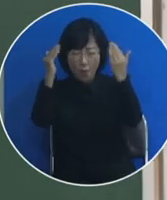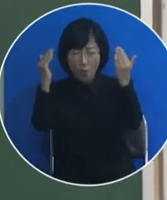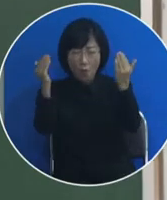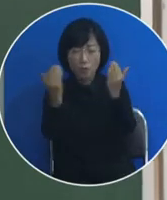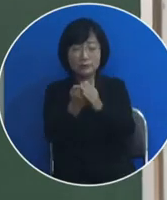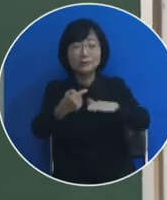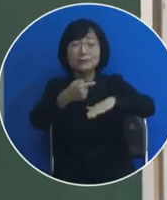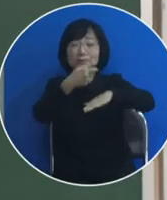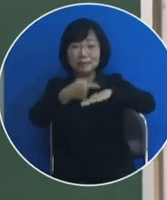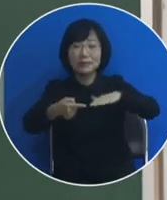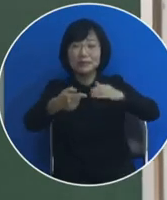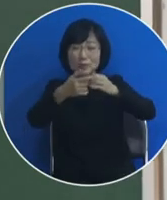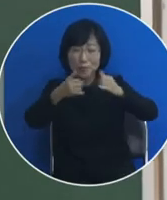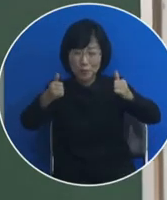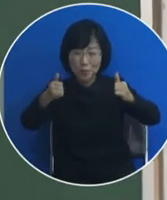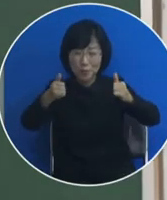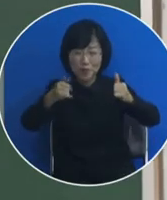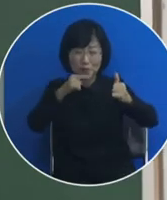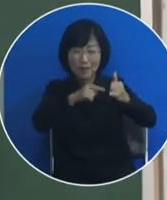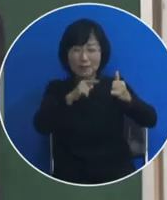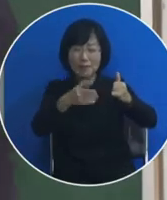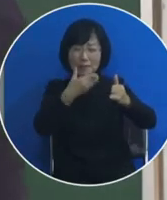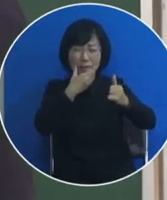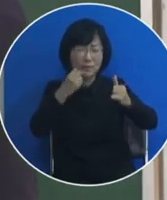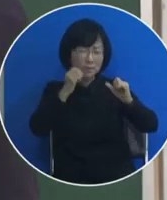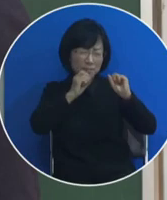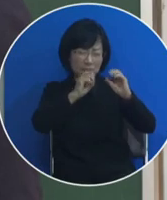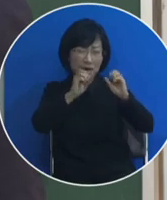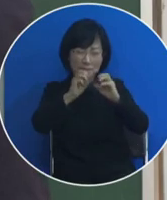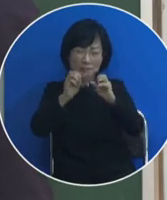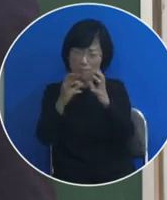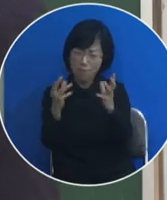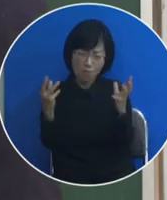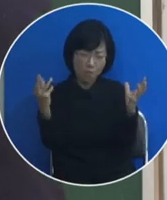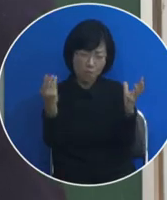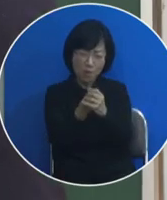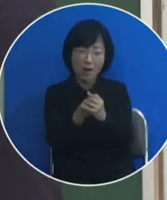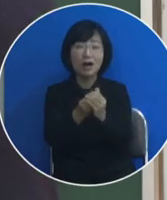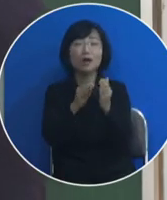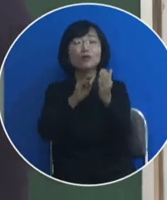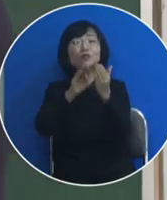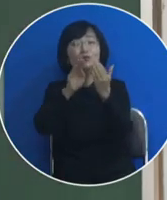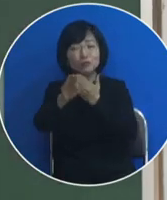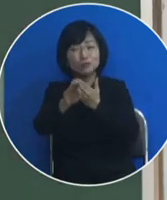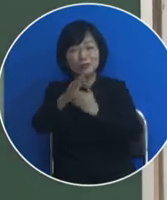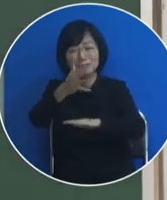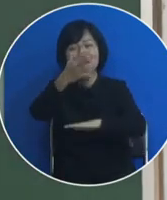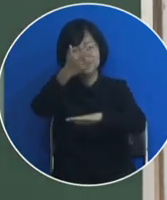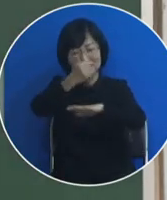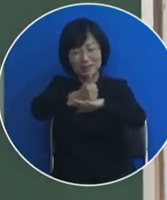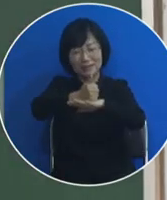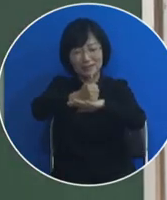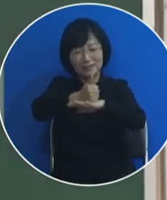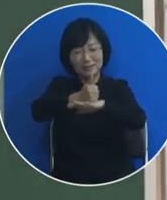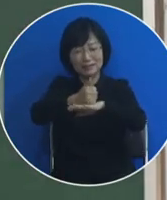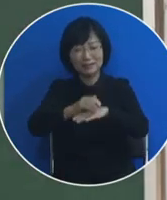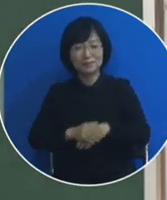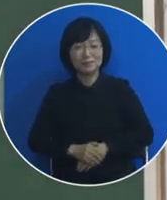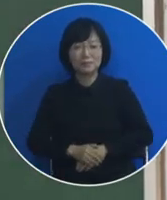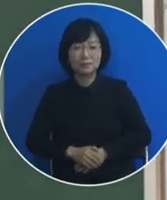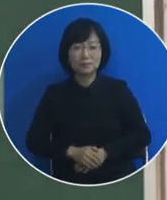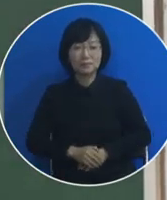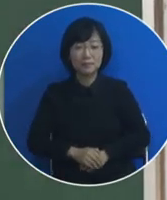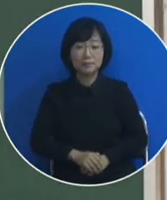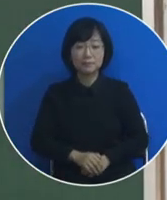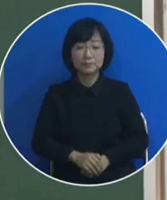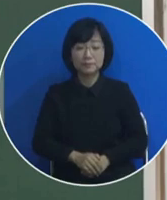증거된 이후에 끝이 오리라고 말했습니다. And so that's why he said after the gospel of his kingdom is preached throughout the world, then the end will come. 그렇다면 어느 대열에 내가 서야